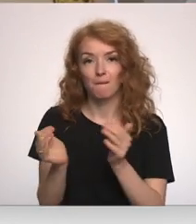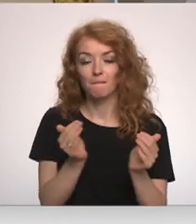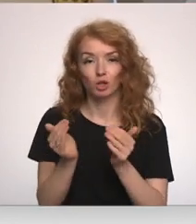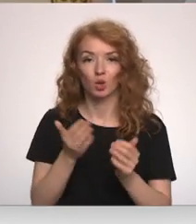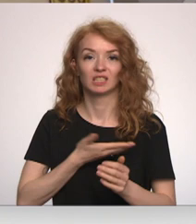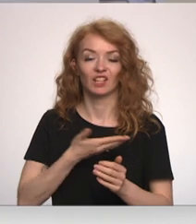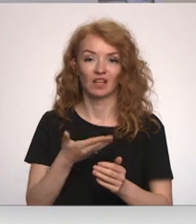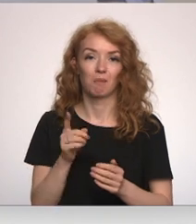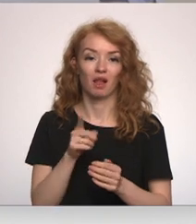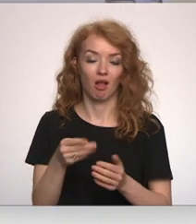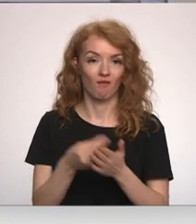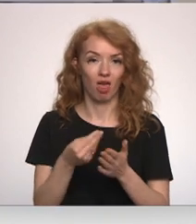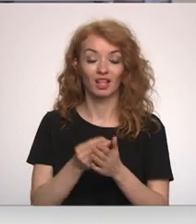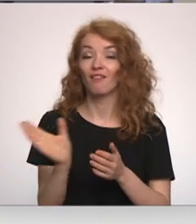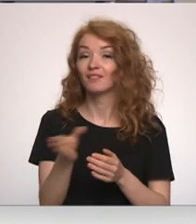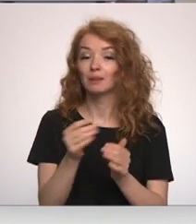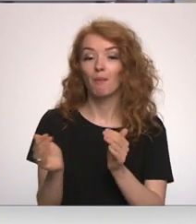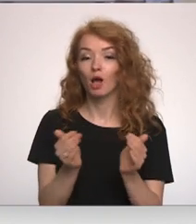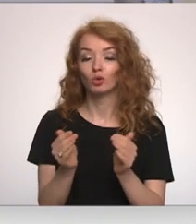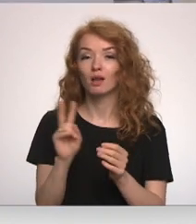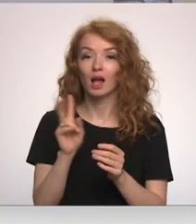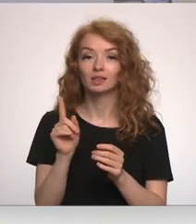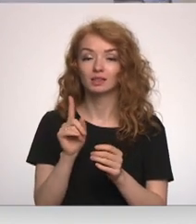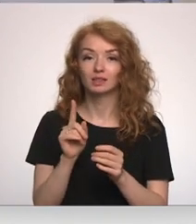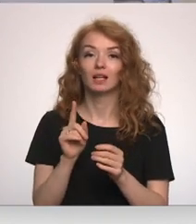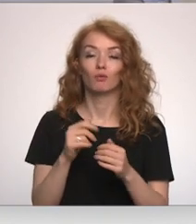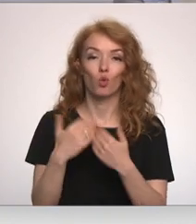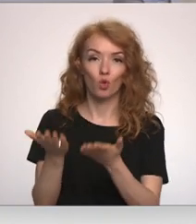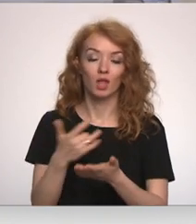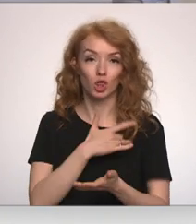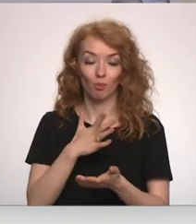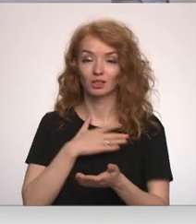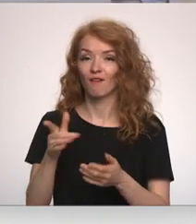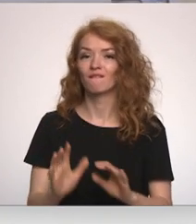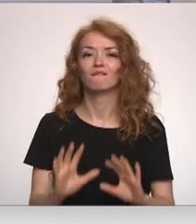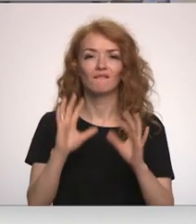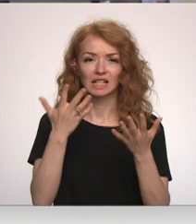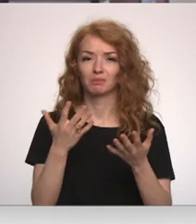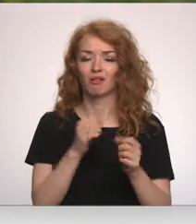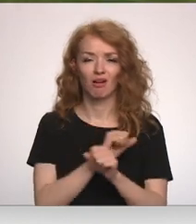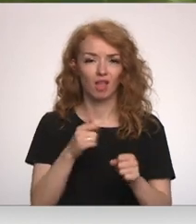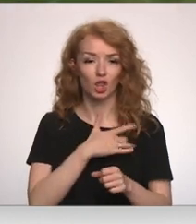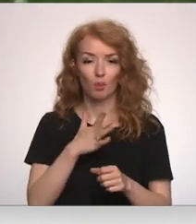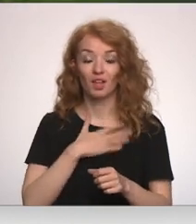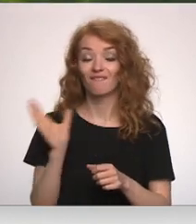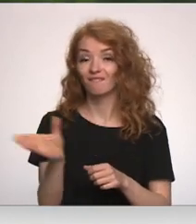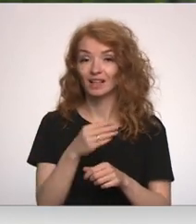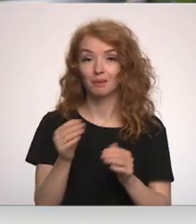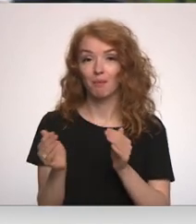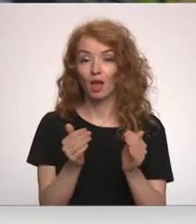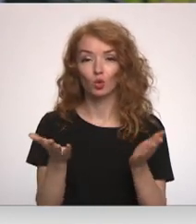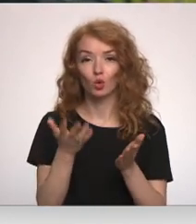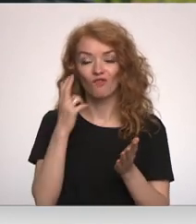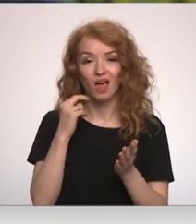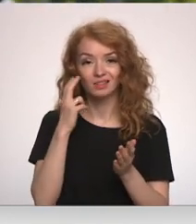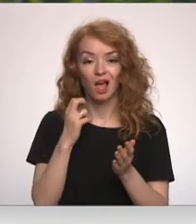ir tā vērta. Visi tie mazuļi, kuri ir gājuši uz adopciju, viņi arī veiksmīgi ir adoptēti, un visi tie bērni, kuriem